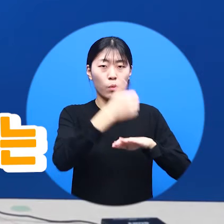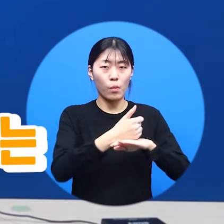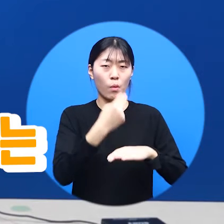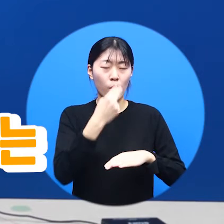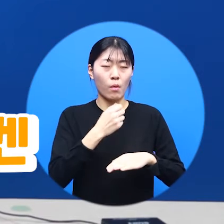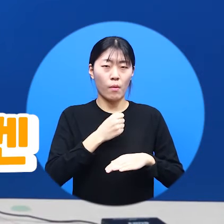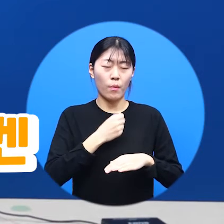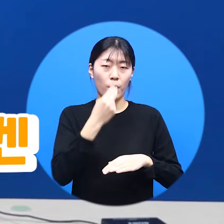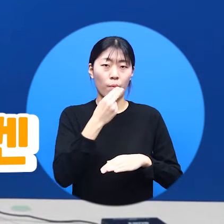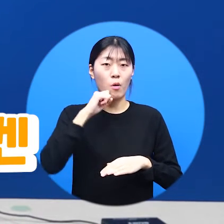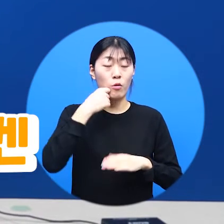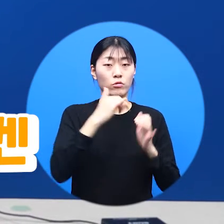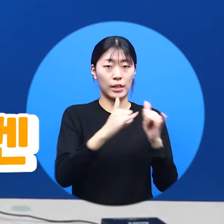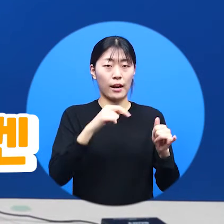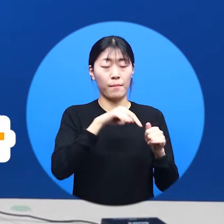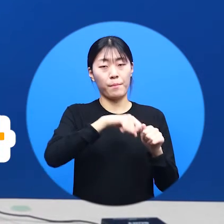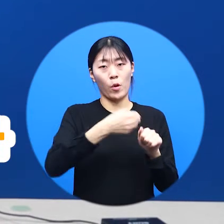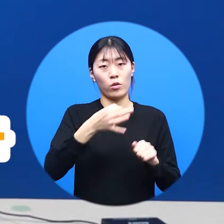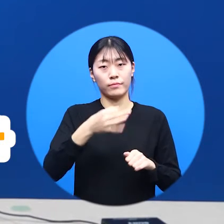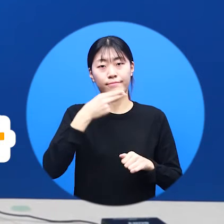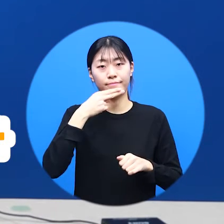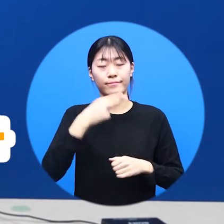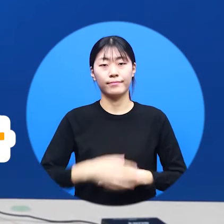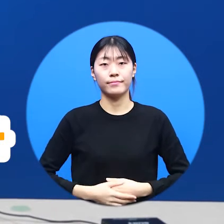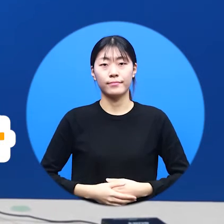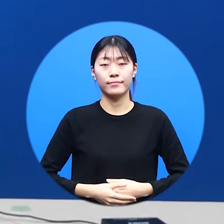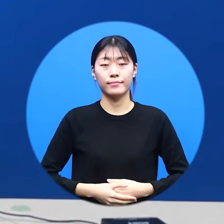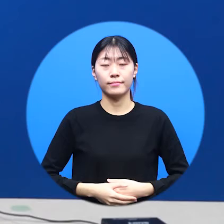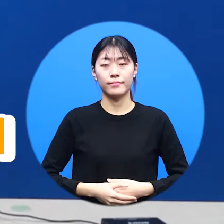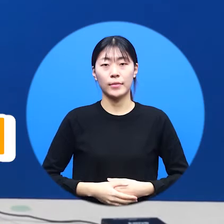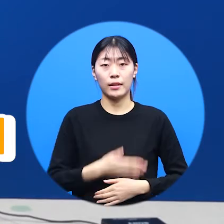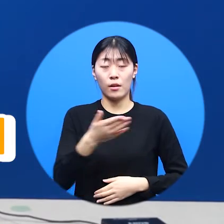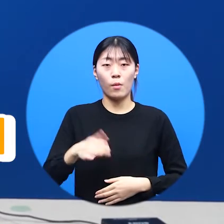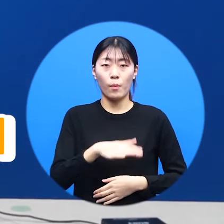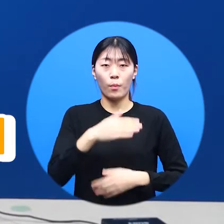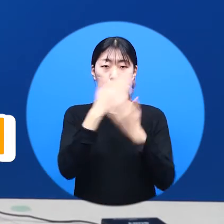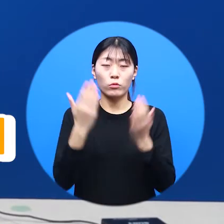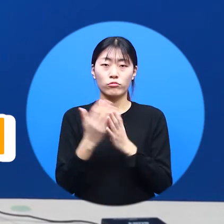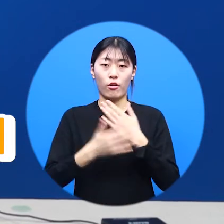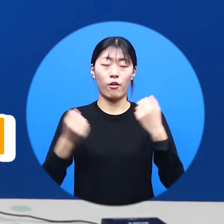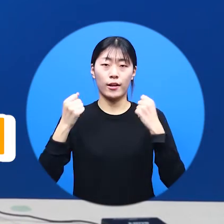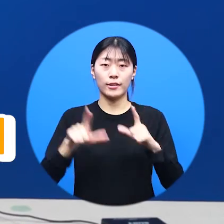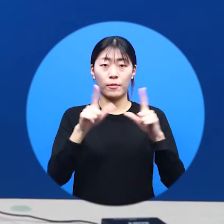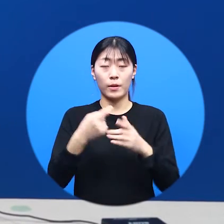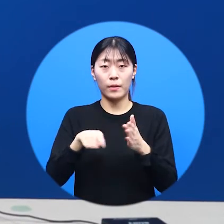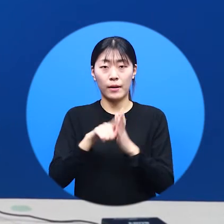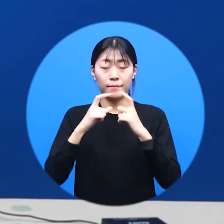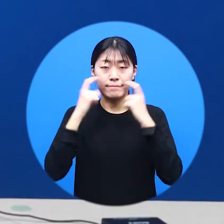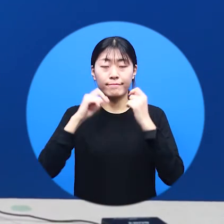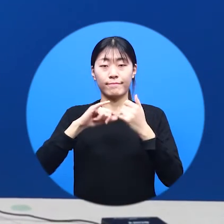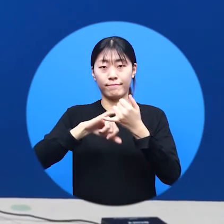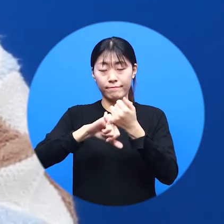호흡이 어렵다는 의학적 소견을 가진 사람에겐 과태료가 부과되지 않습니다. 우리 모두의 건강한 일상을 되찾기 위해